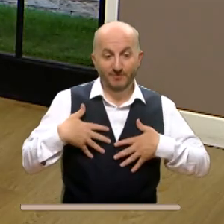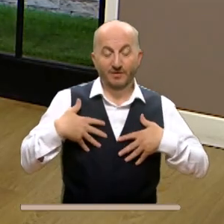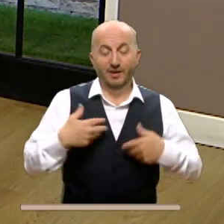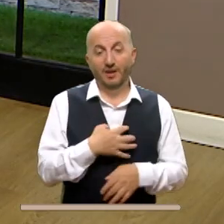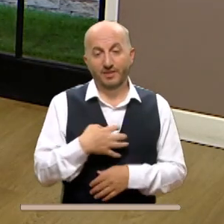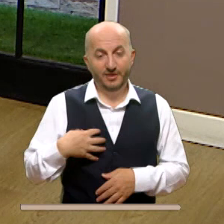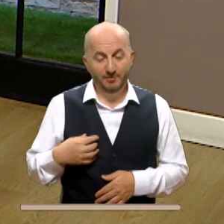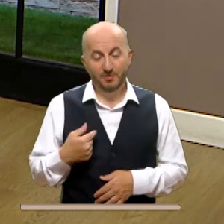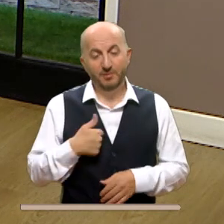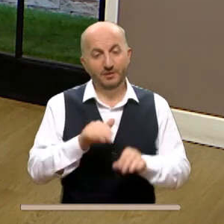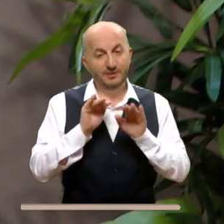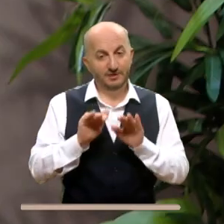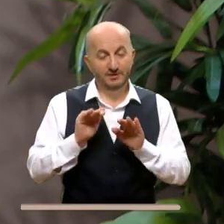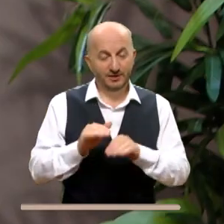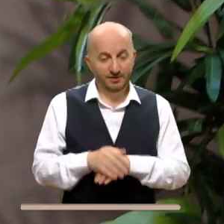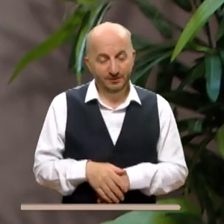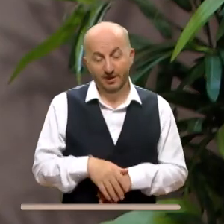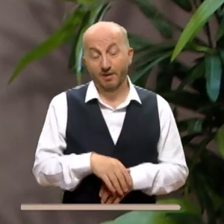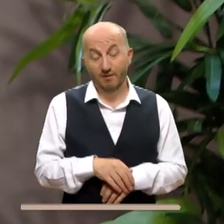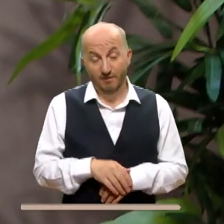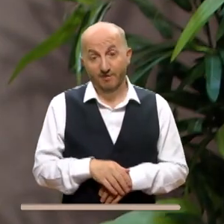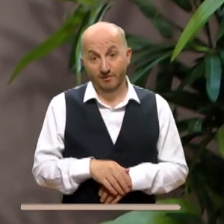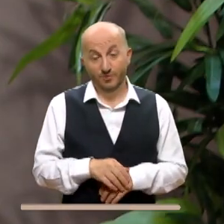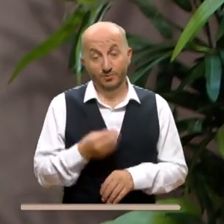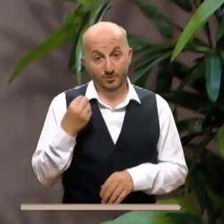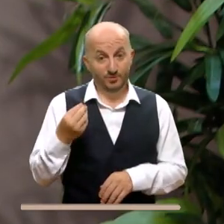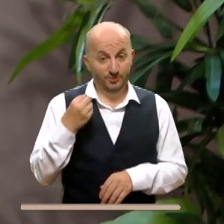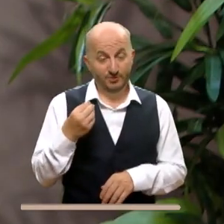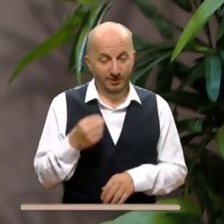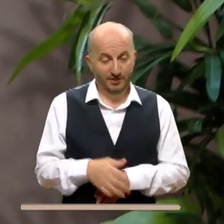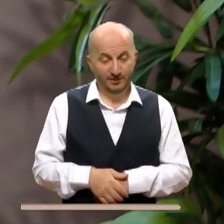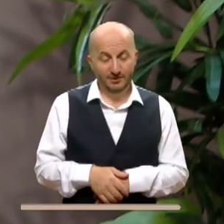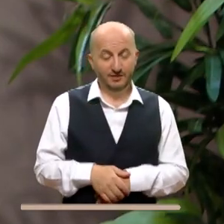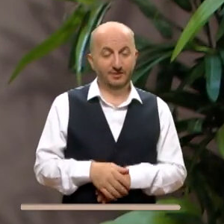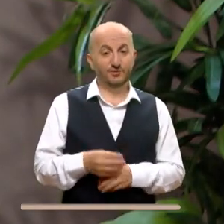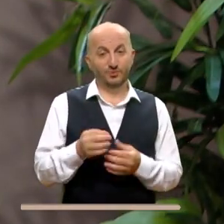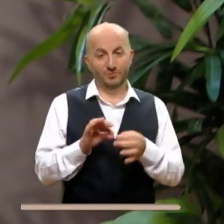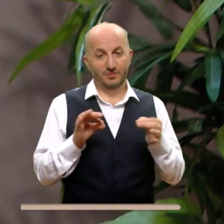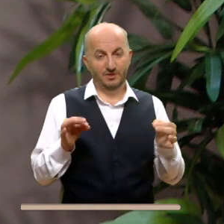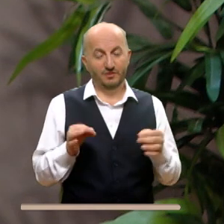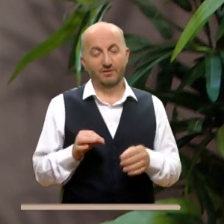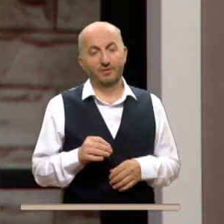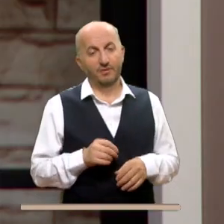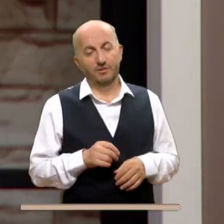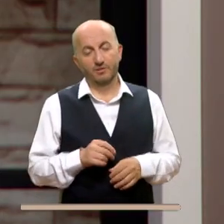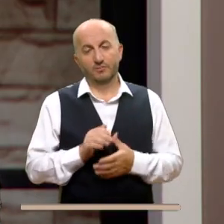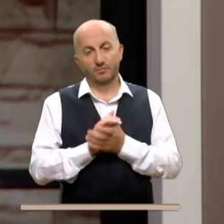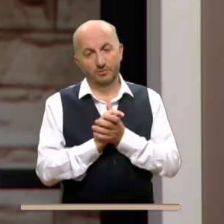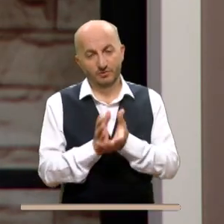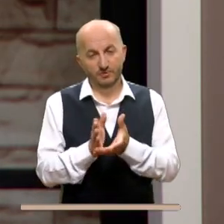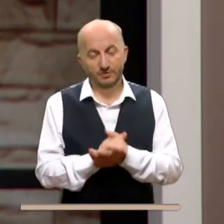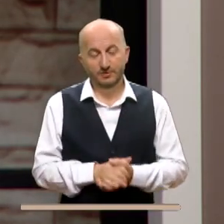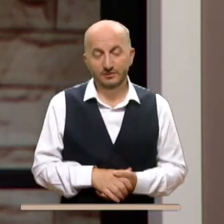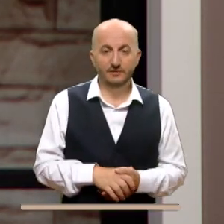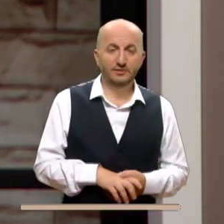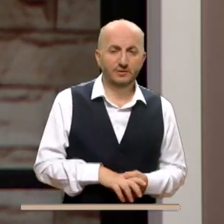annemin babamın beni desteklemesi. Emekleri o kadar çok. Evet, o kadar güzel, hoş, nazik ifadelerin var ki seni bu noktada da tebrik ediyorum.